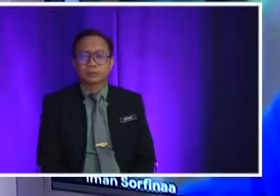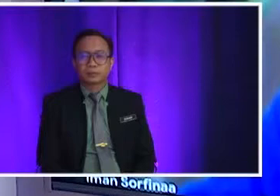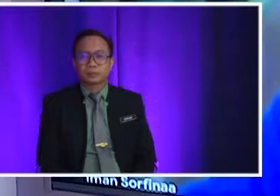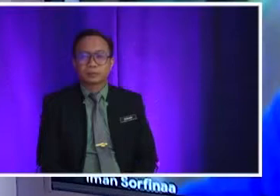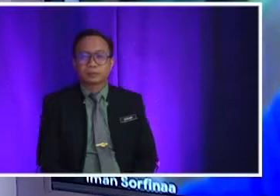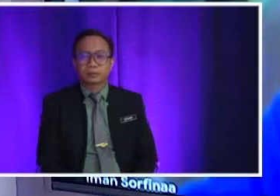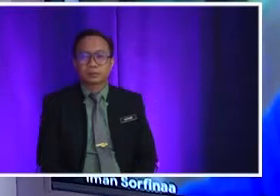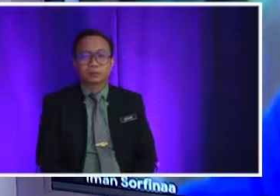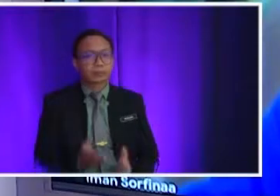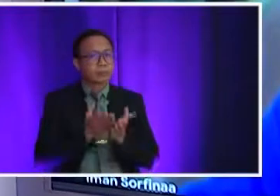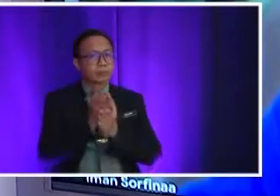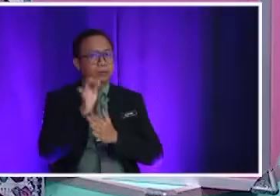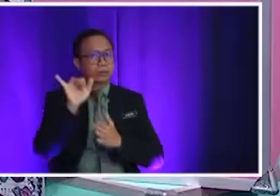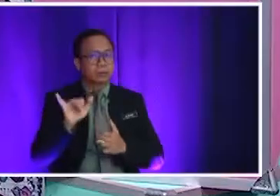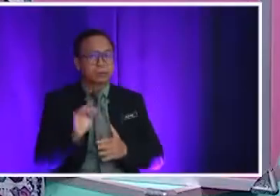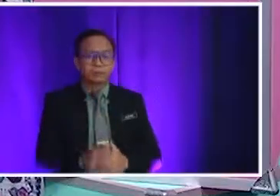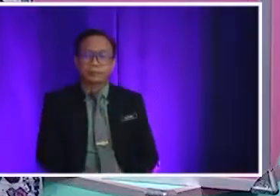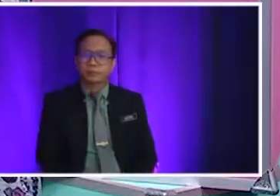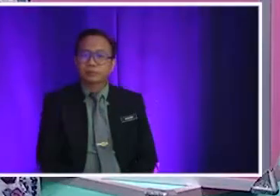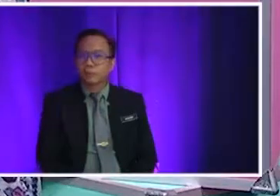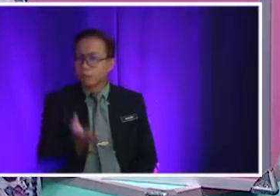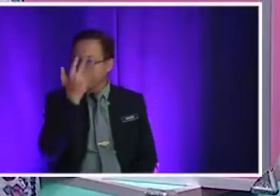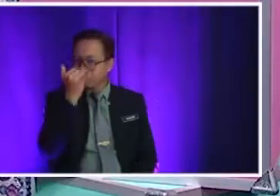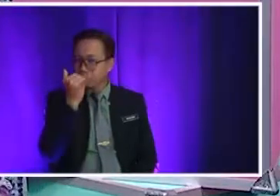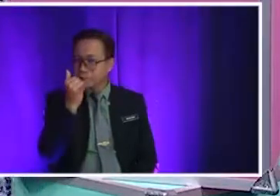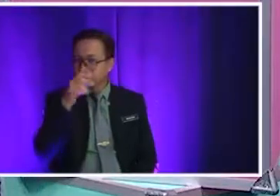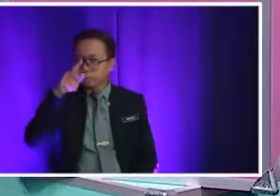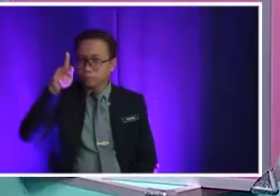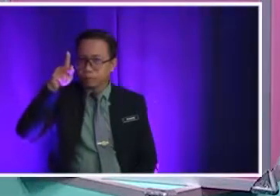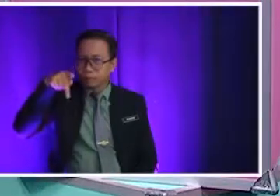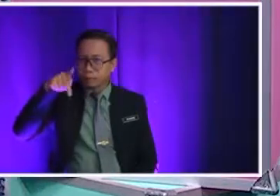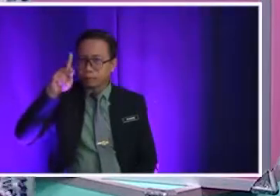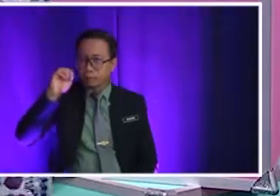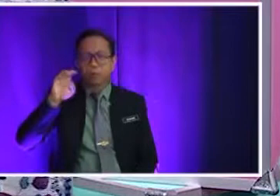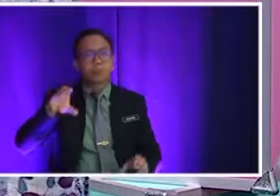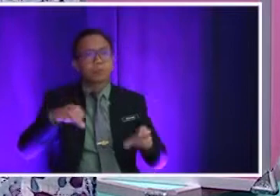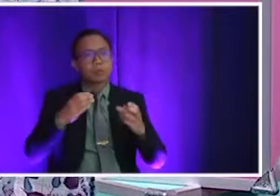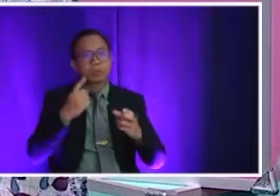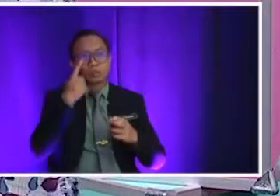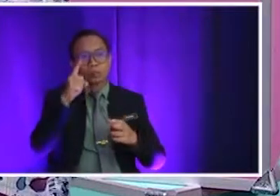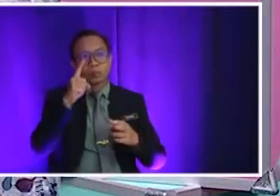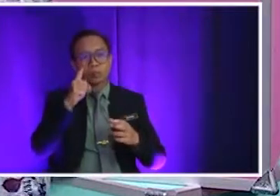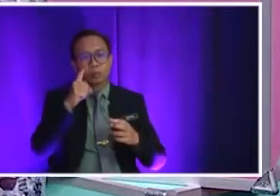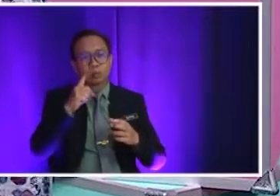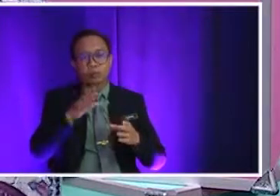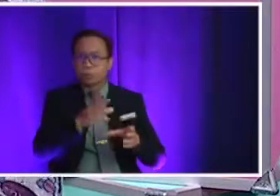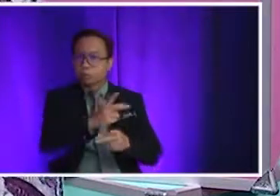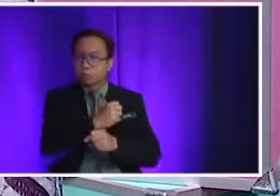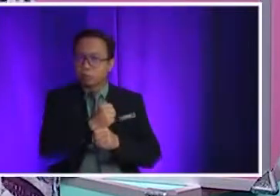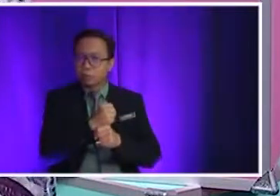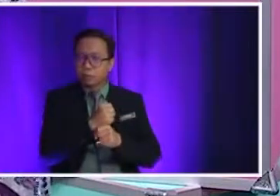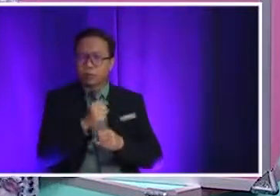seterusnya sego oke nah mengapa Partai Komunis Melayu berpeluang membuat kekacauan untuk menguasai Tanah Melayu